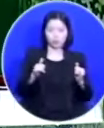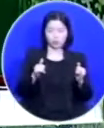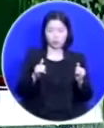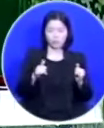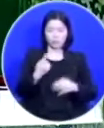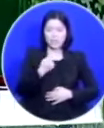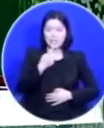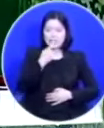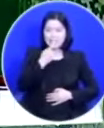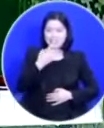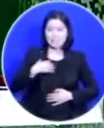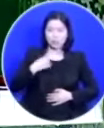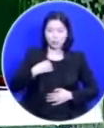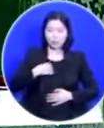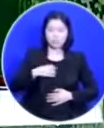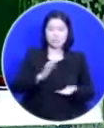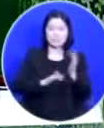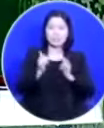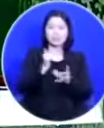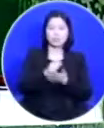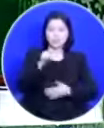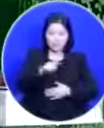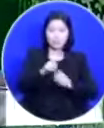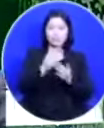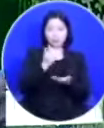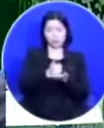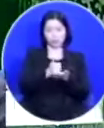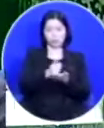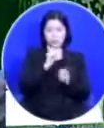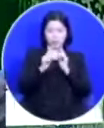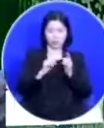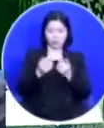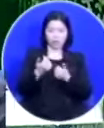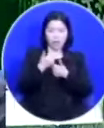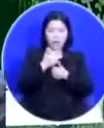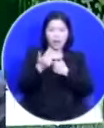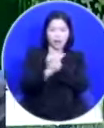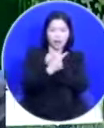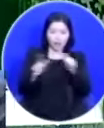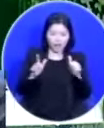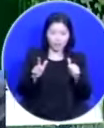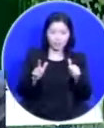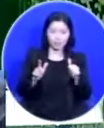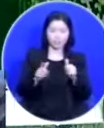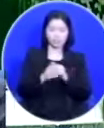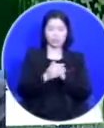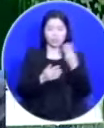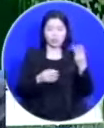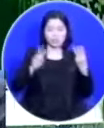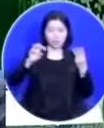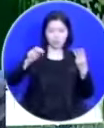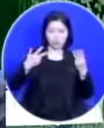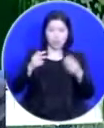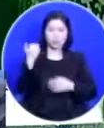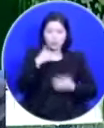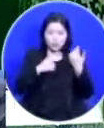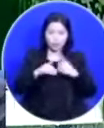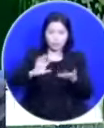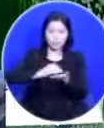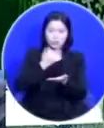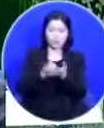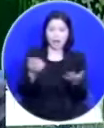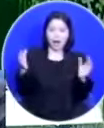것입니다 갈라디아서 3장 21절에 누구든지 그리스도와 합하여 기위해 하여 세례를 받은 자는